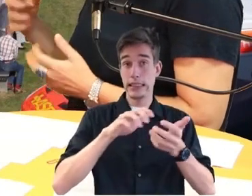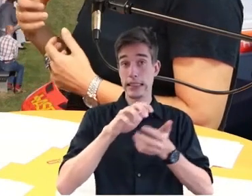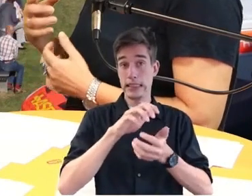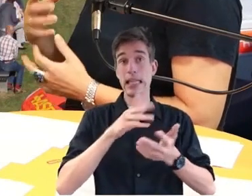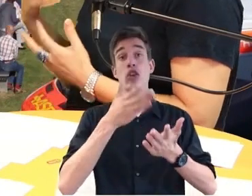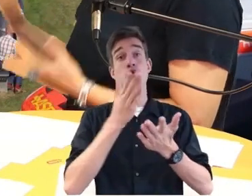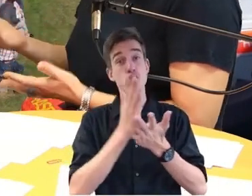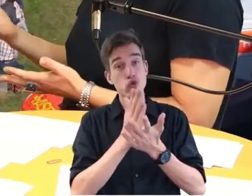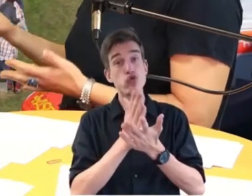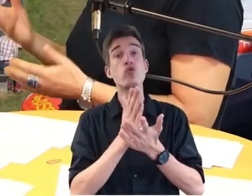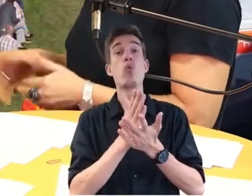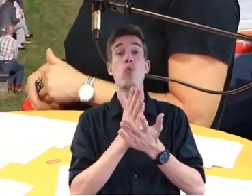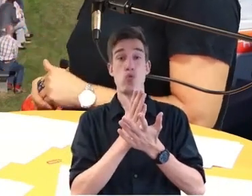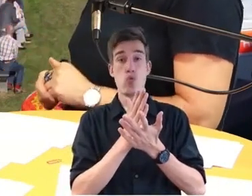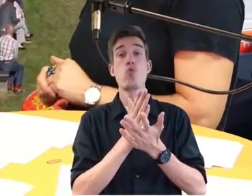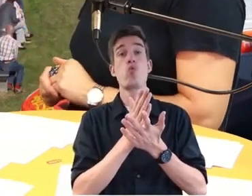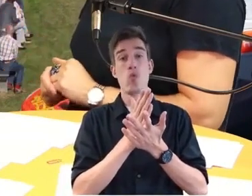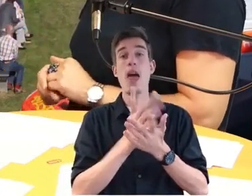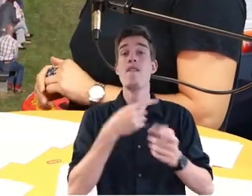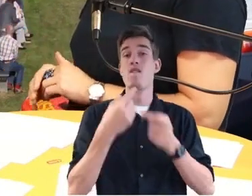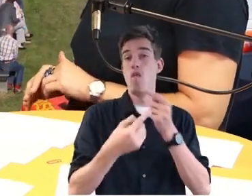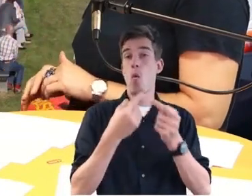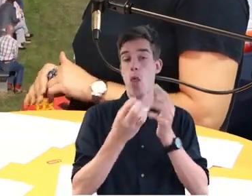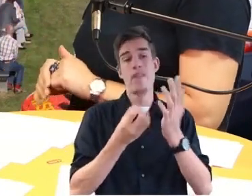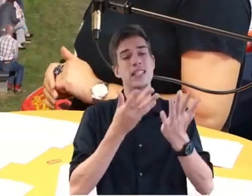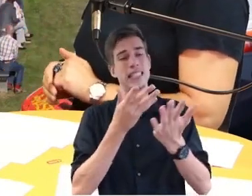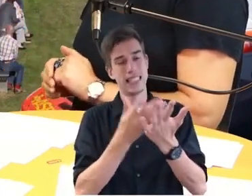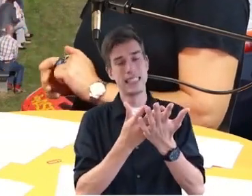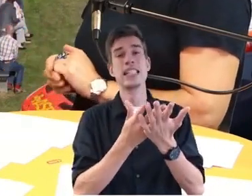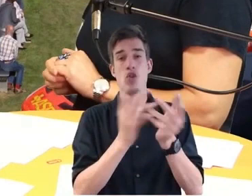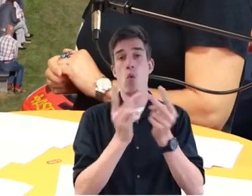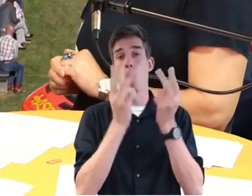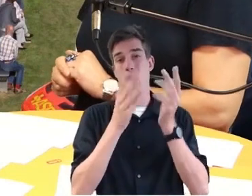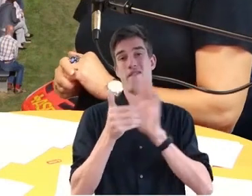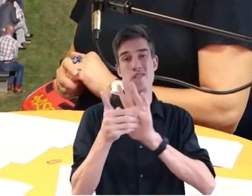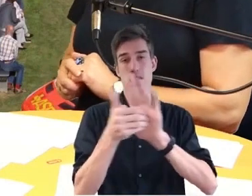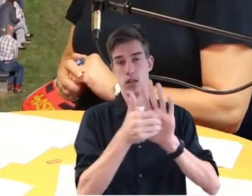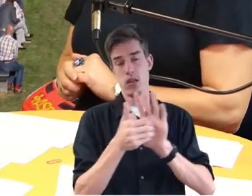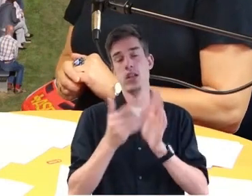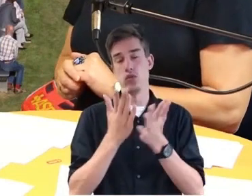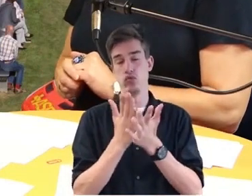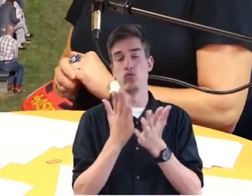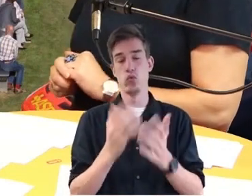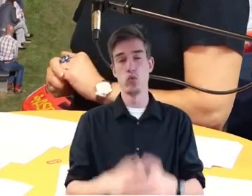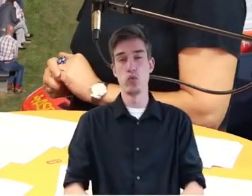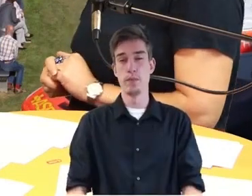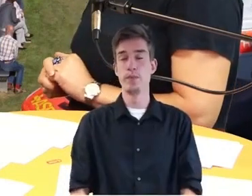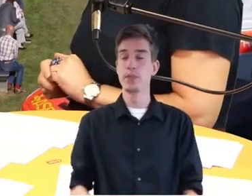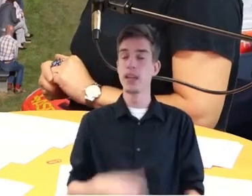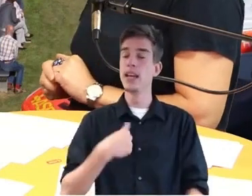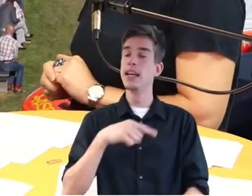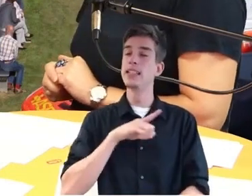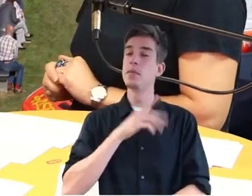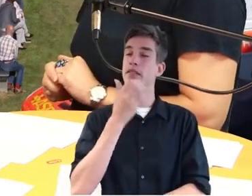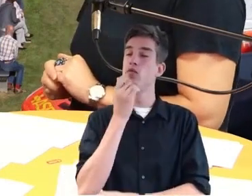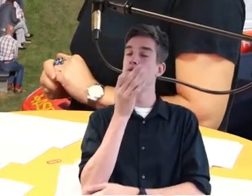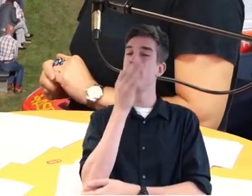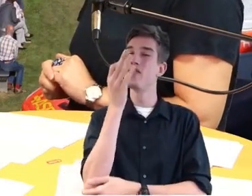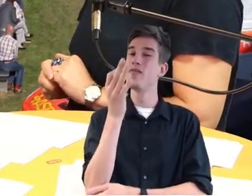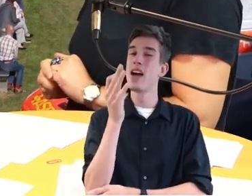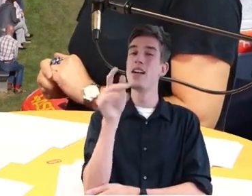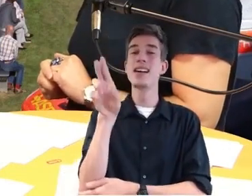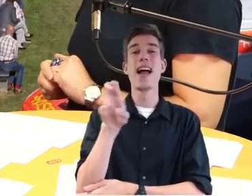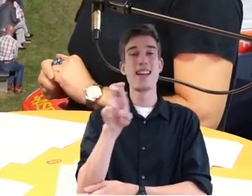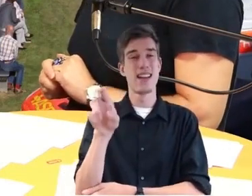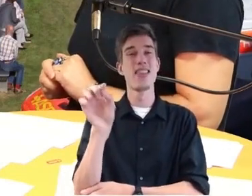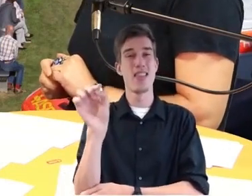schon in einer vorläufigen Fassung erschienen. Und wann wird denn so ein Krankenhaus-Einsatz-